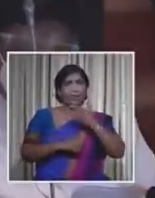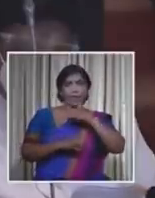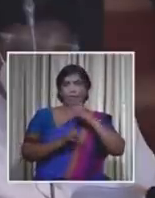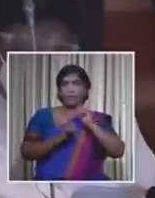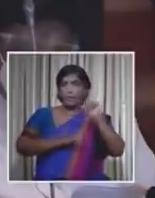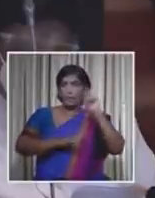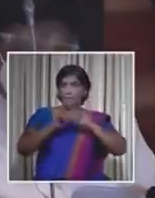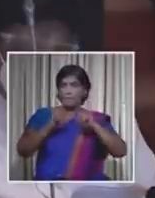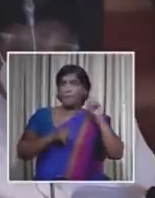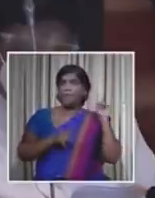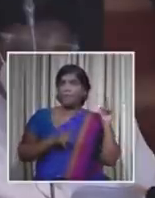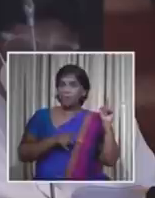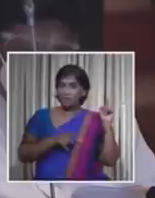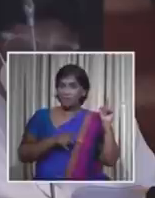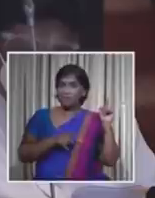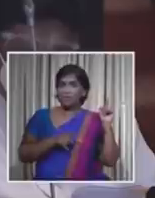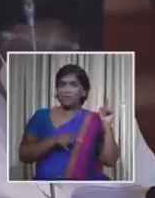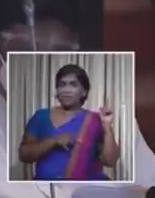පාර්ලිමේන්තුවේ